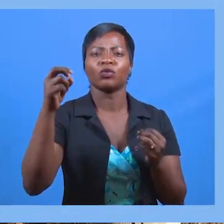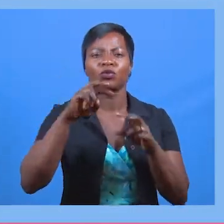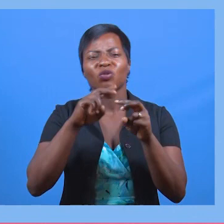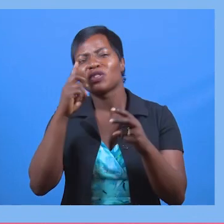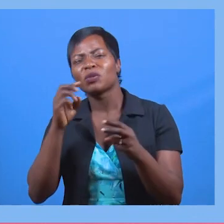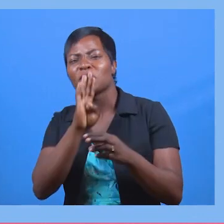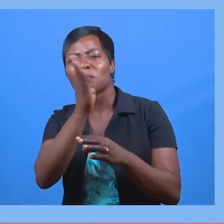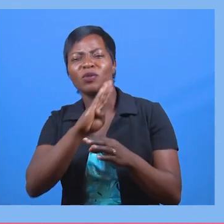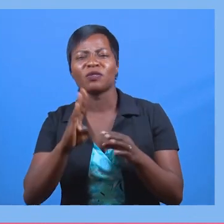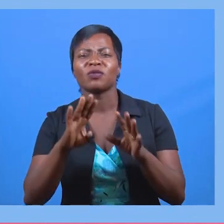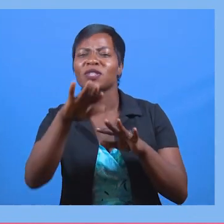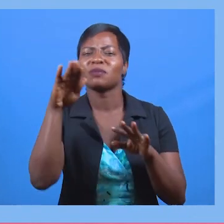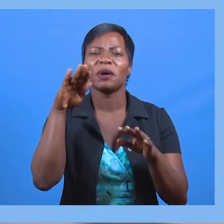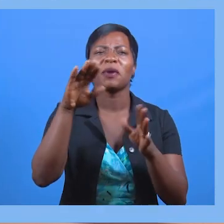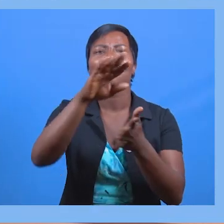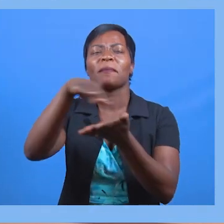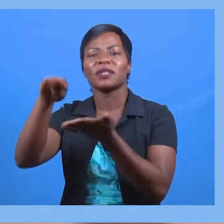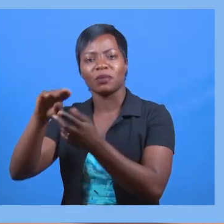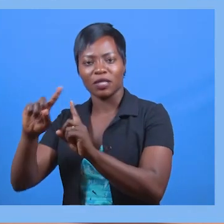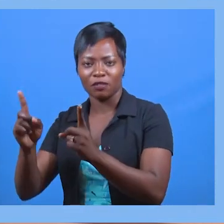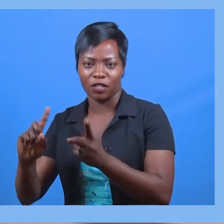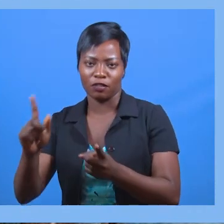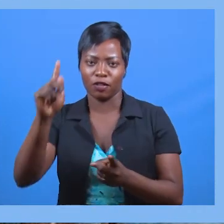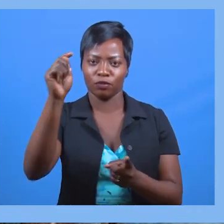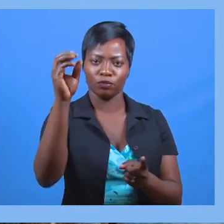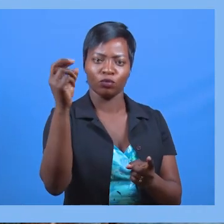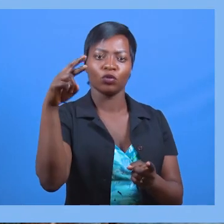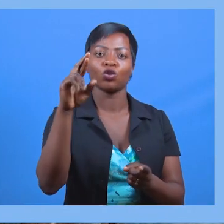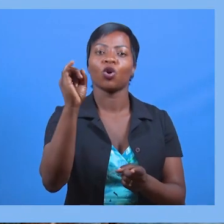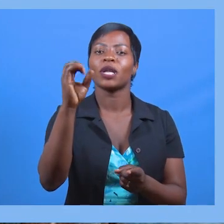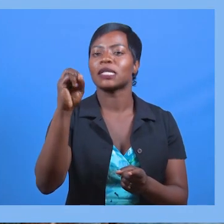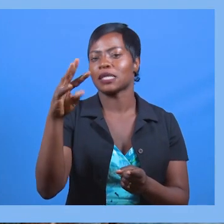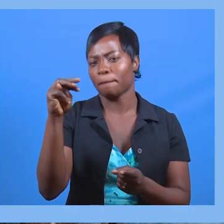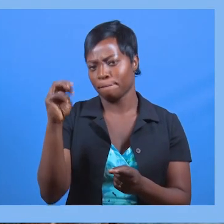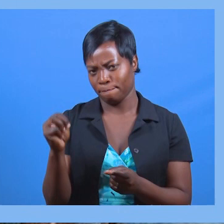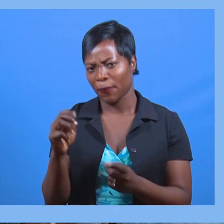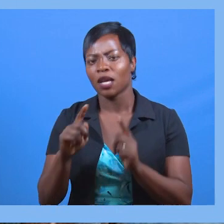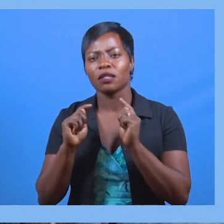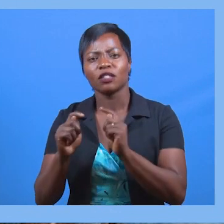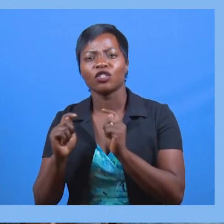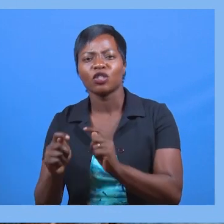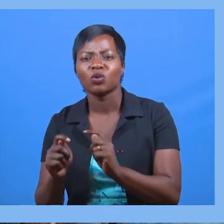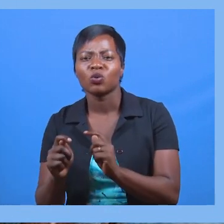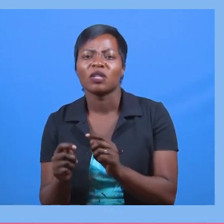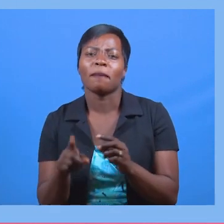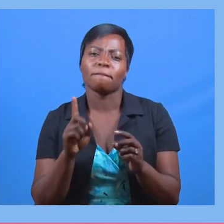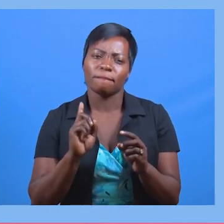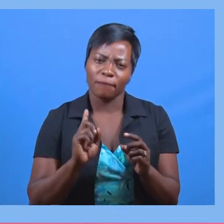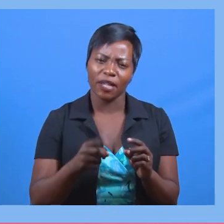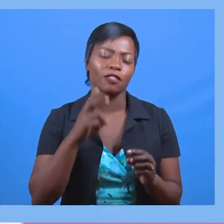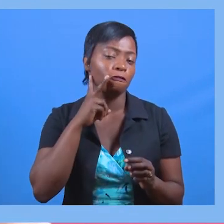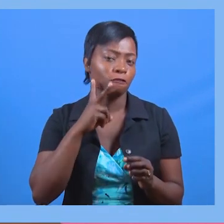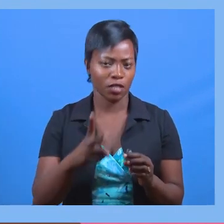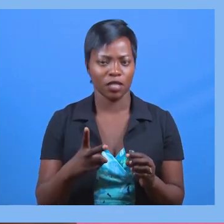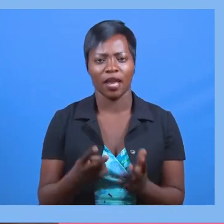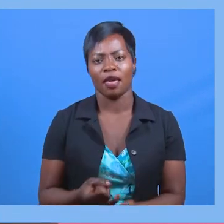kuti tikoshese vashanyi uye tidzidze kuti tinofana kuvabata zvakanaka, tiine tarisire